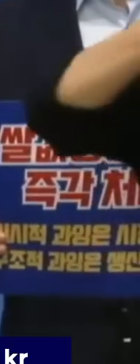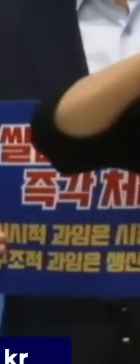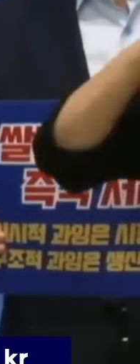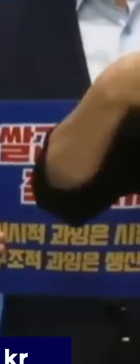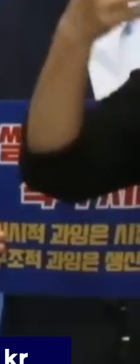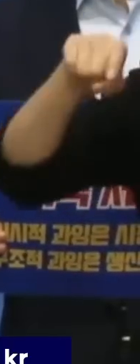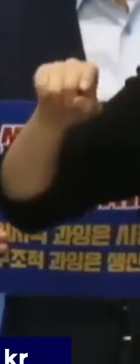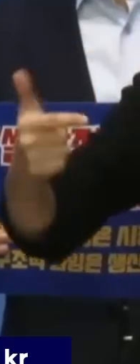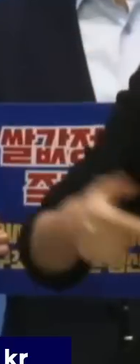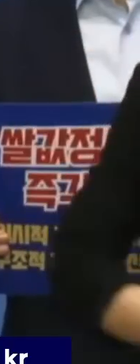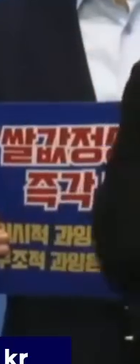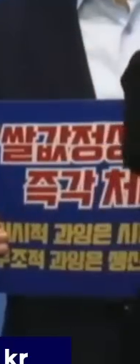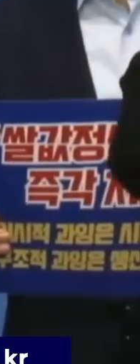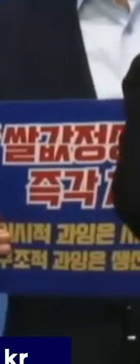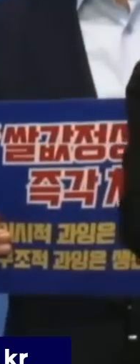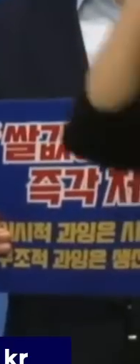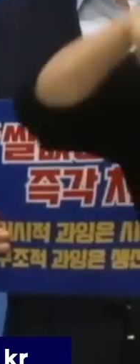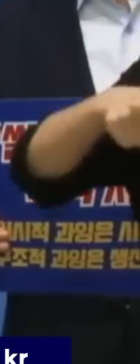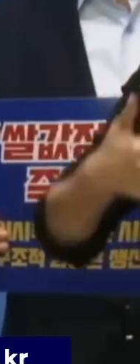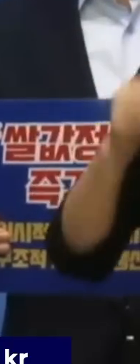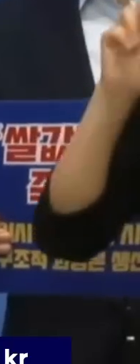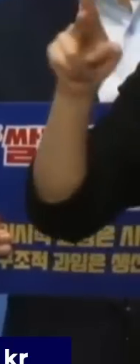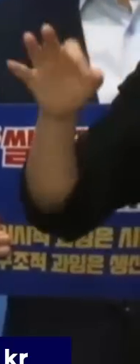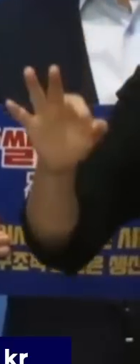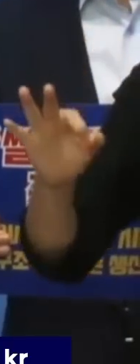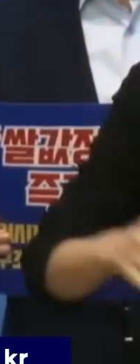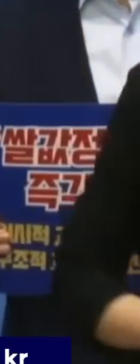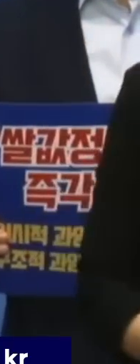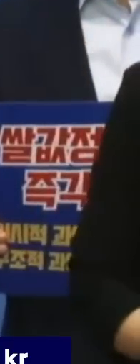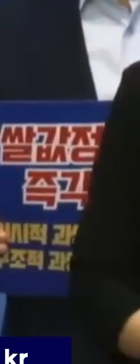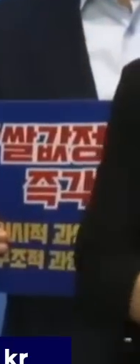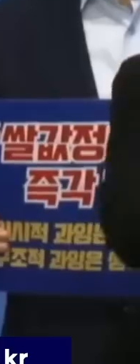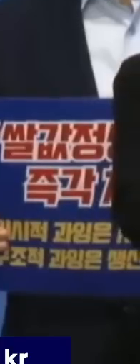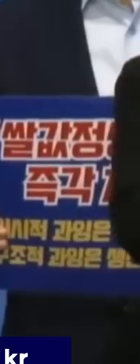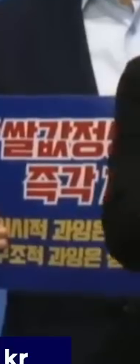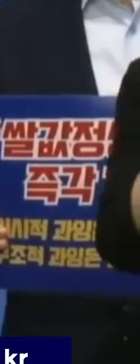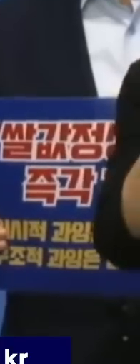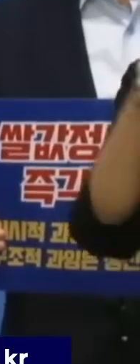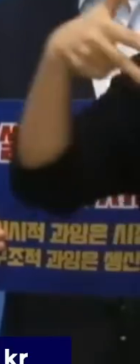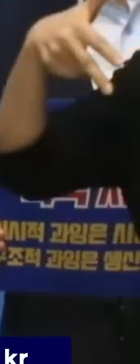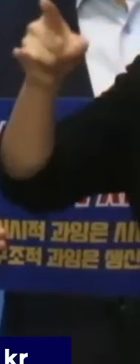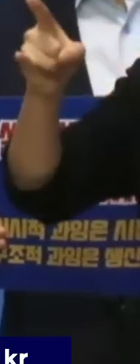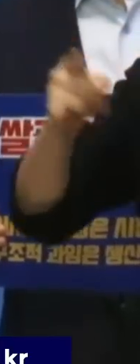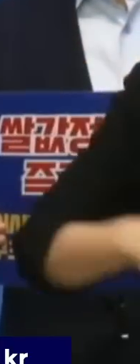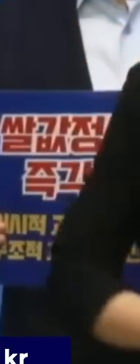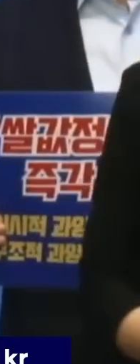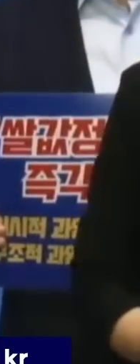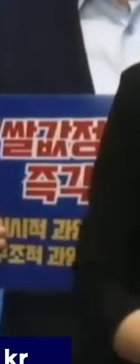함께 하셨습니다. 윤준병 의원님 함께 하셨습니다. 김혜재 의원님 함께